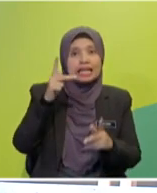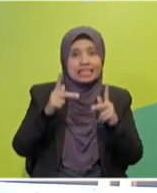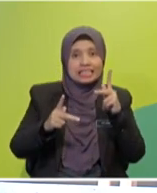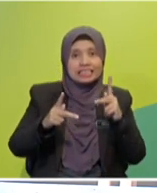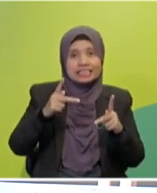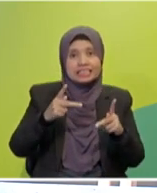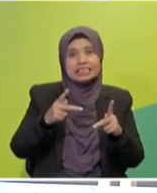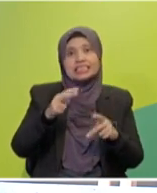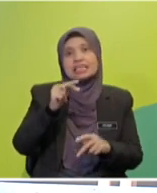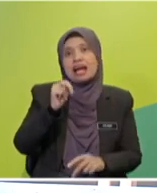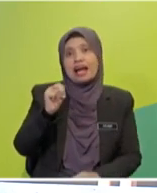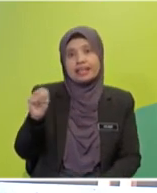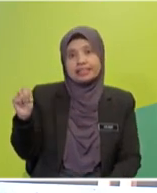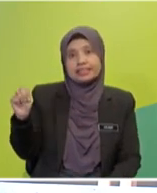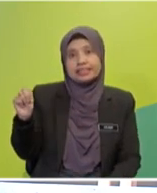Kenderaan.